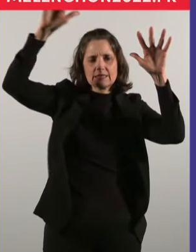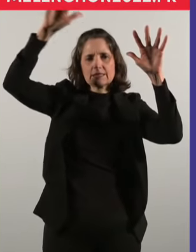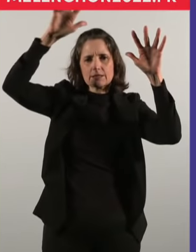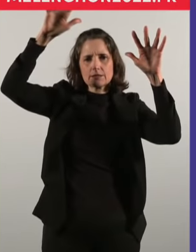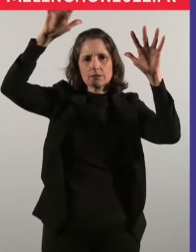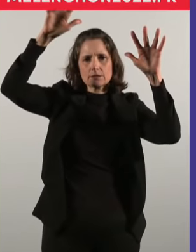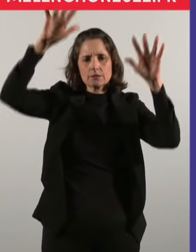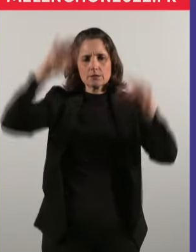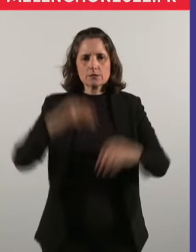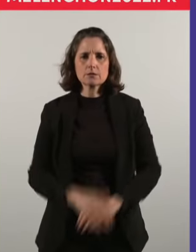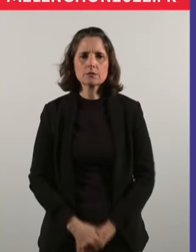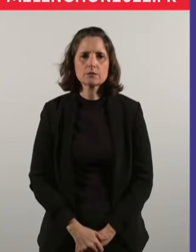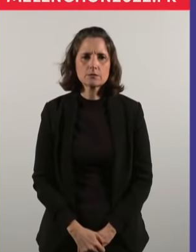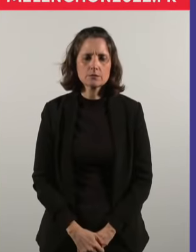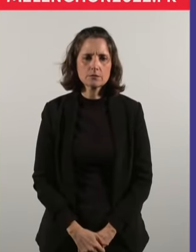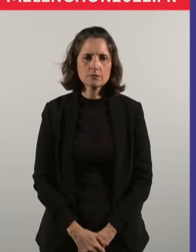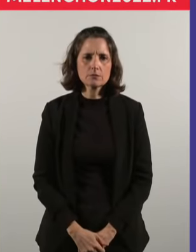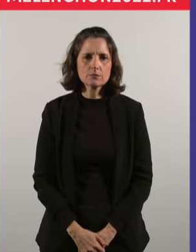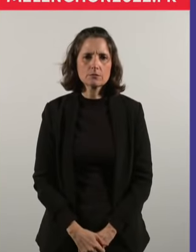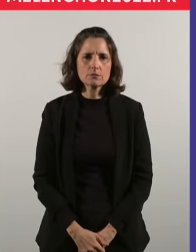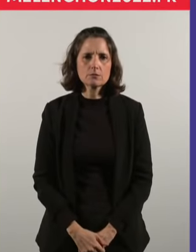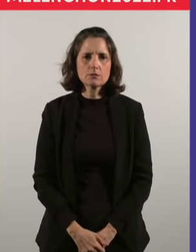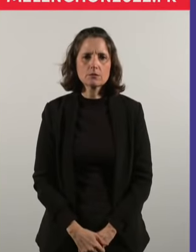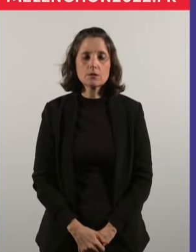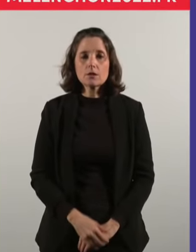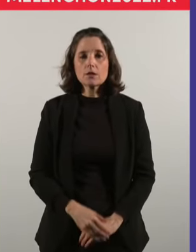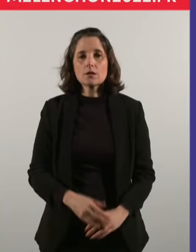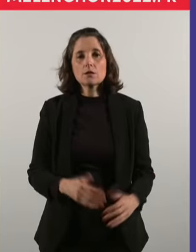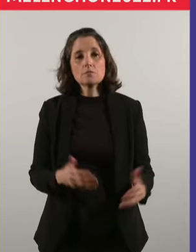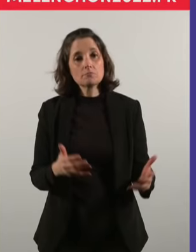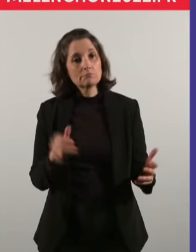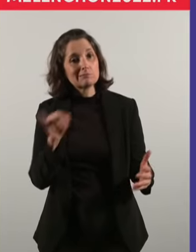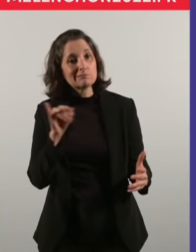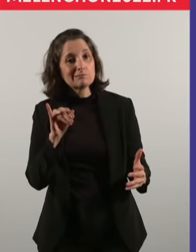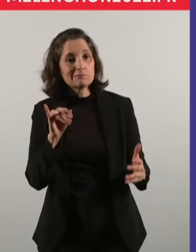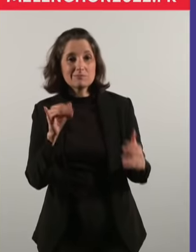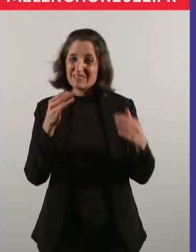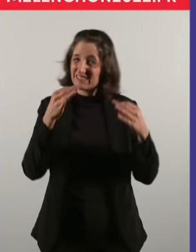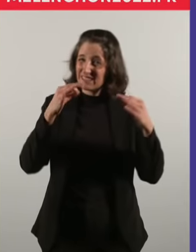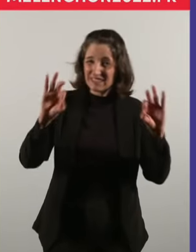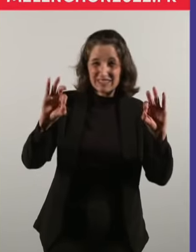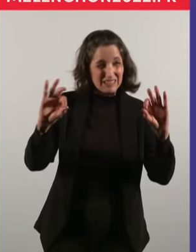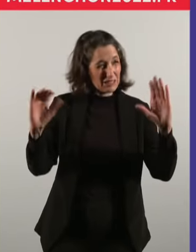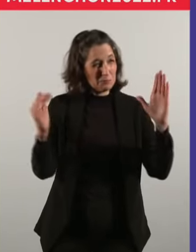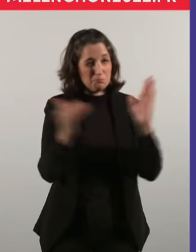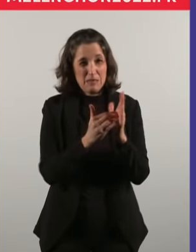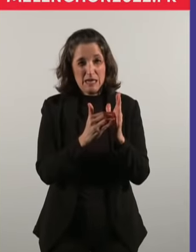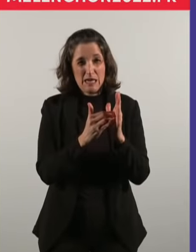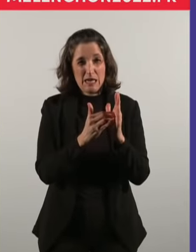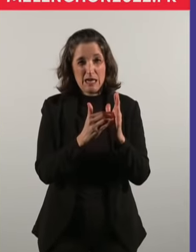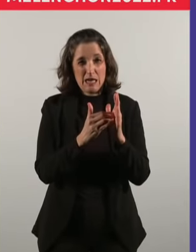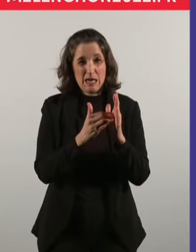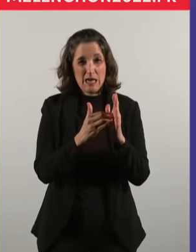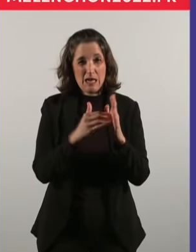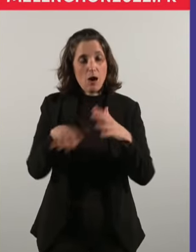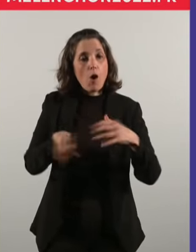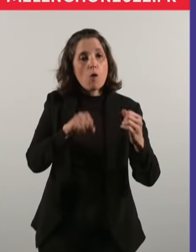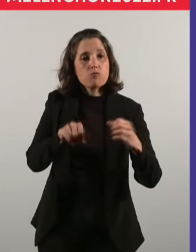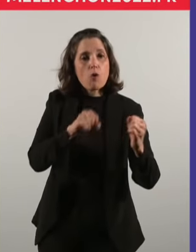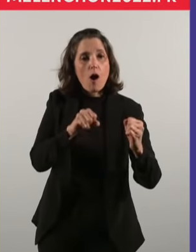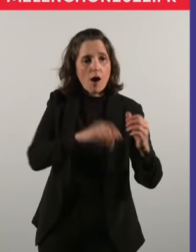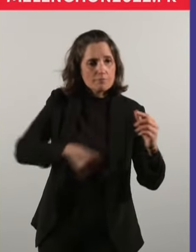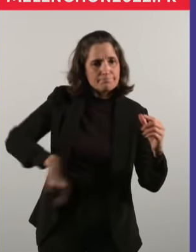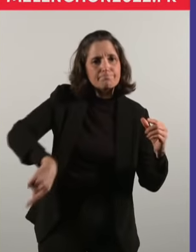Ce sont des dizaines de milliers d'emplois qui sont ainsi concernés. Je vous ai dit